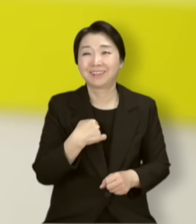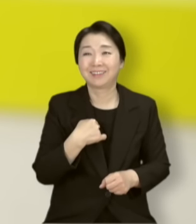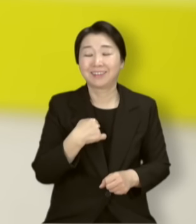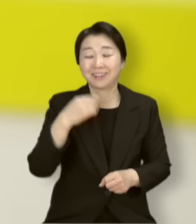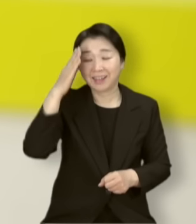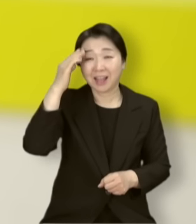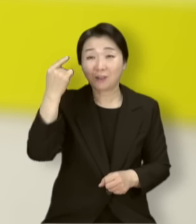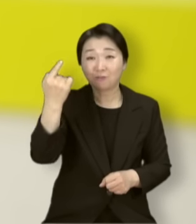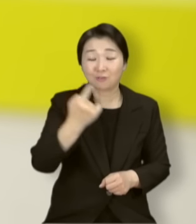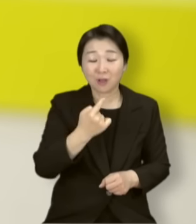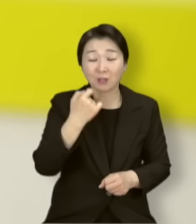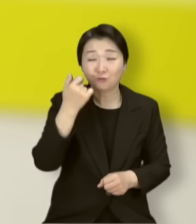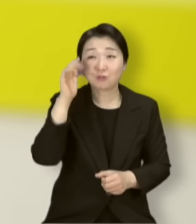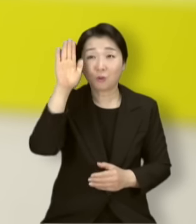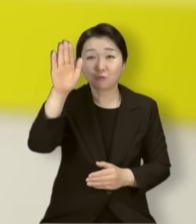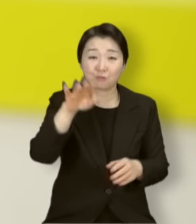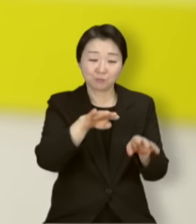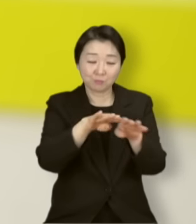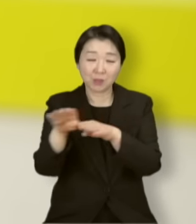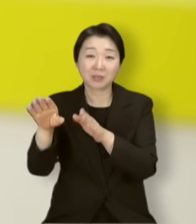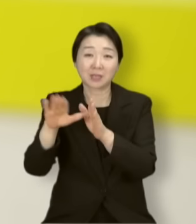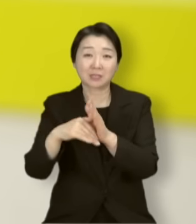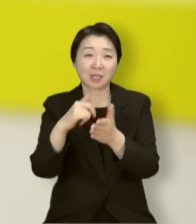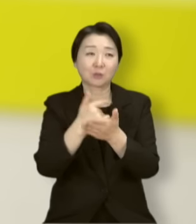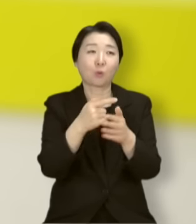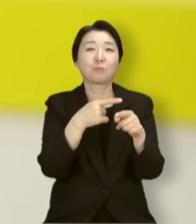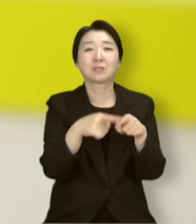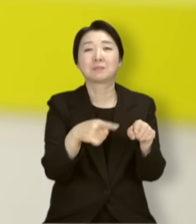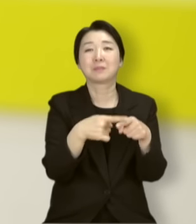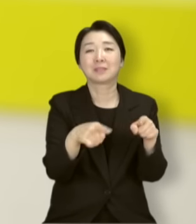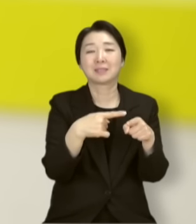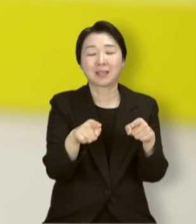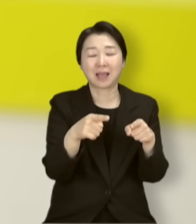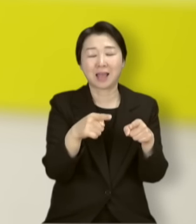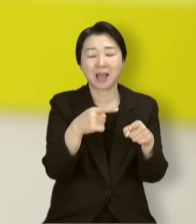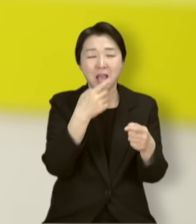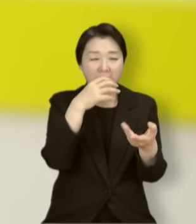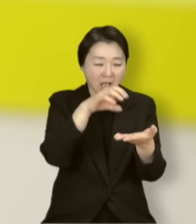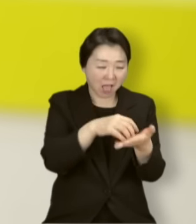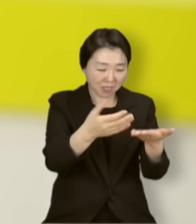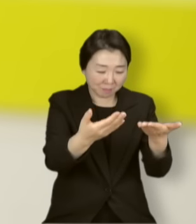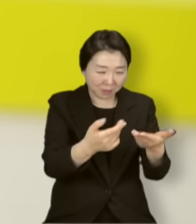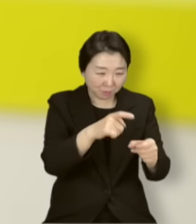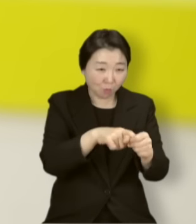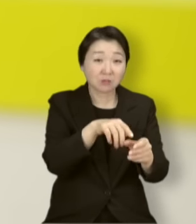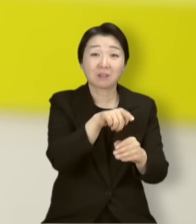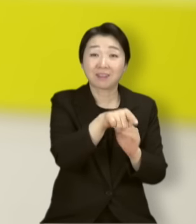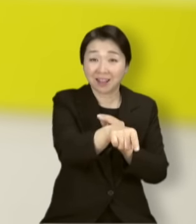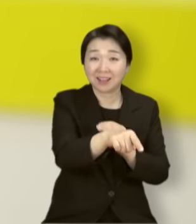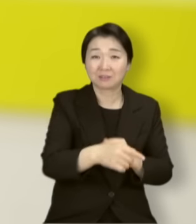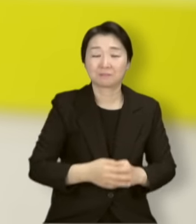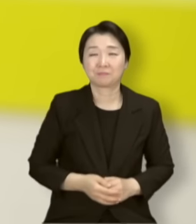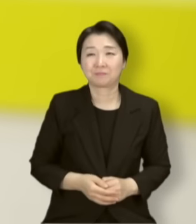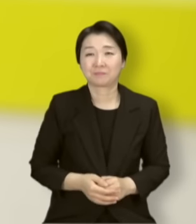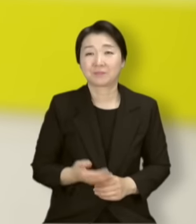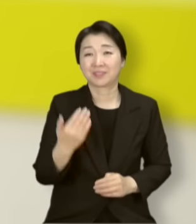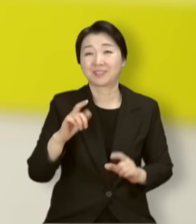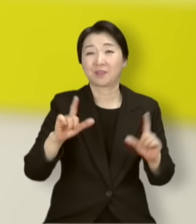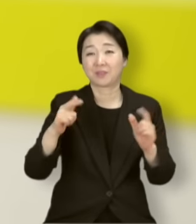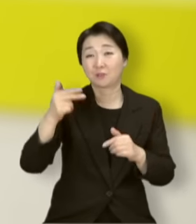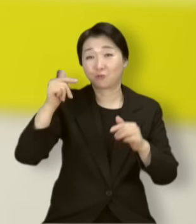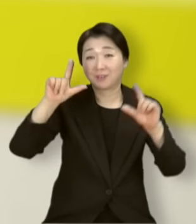들어와서 6개월 후에 방학 때 네. 논문 심사 학위 받으러 가는데 네. 전날이